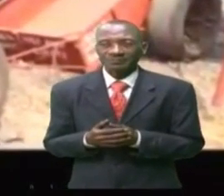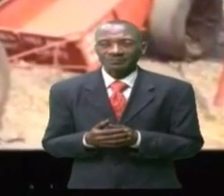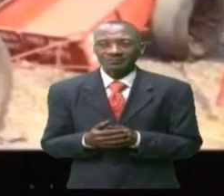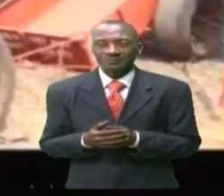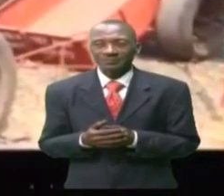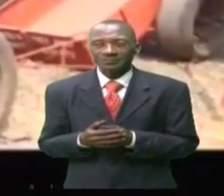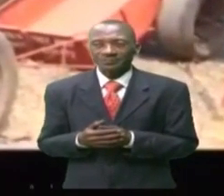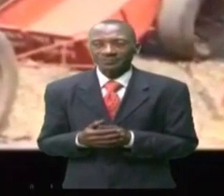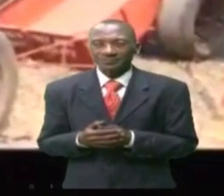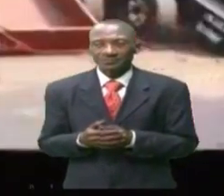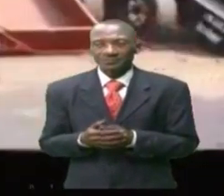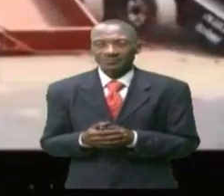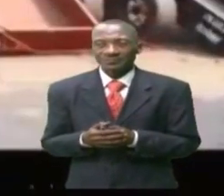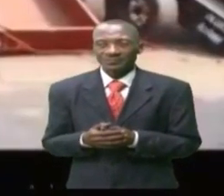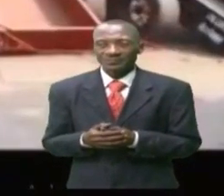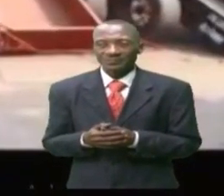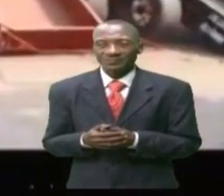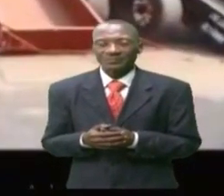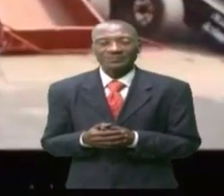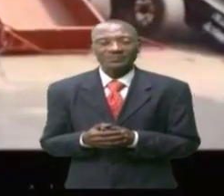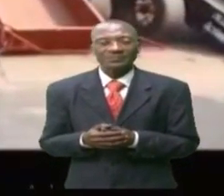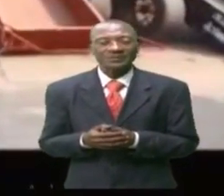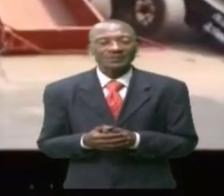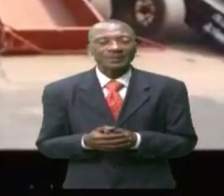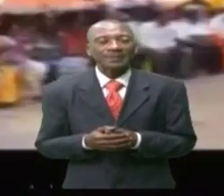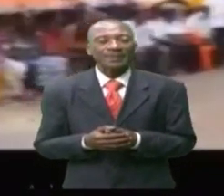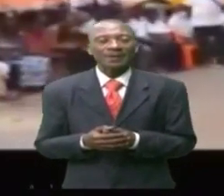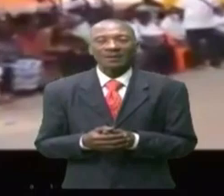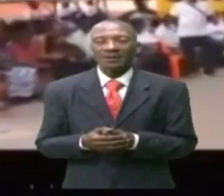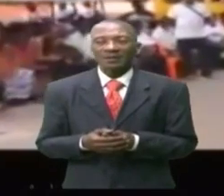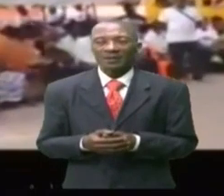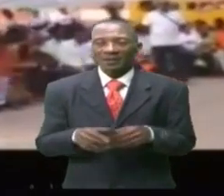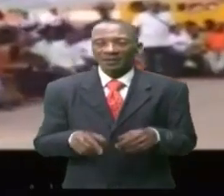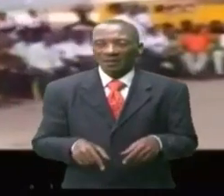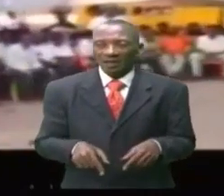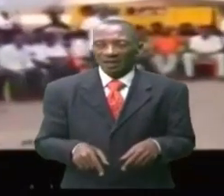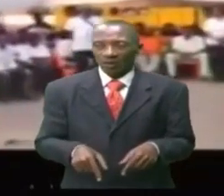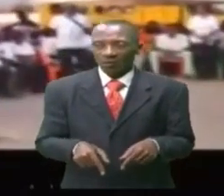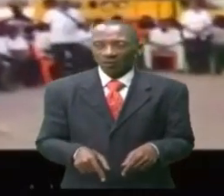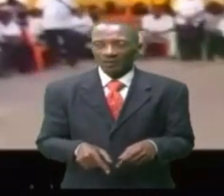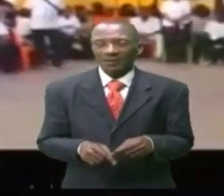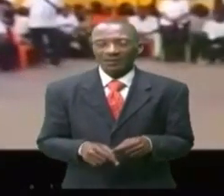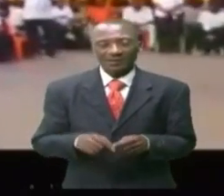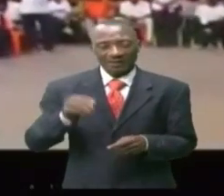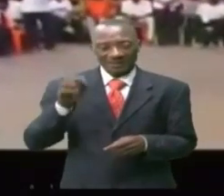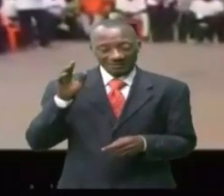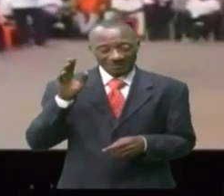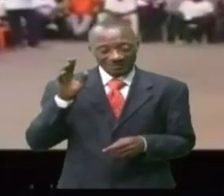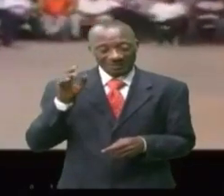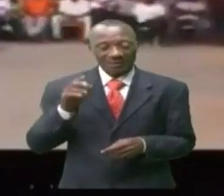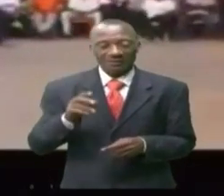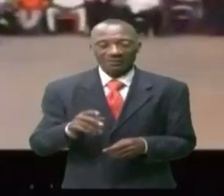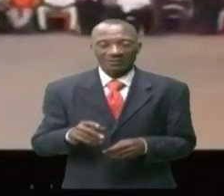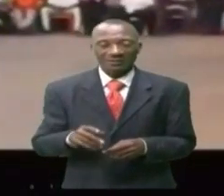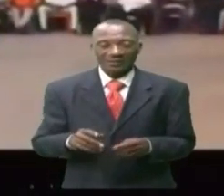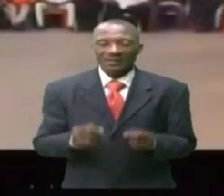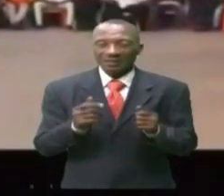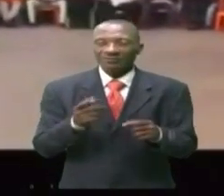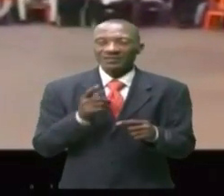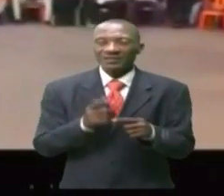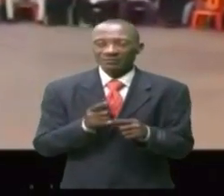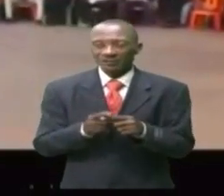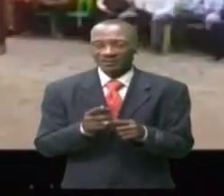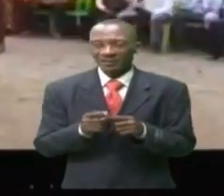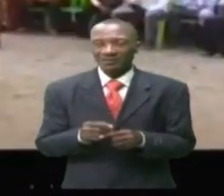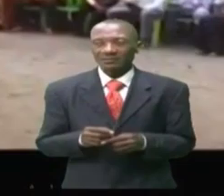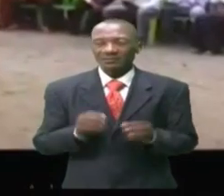Appuyer l'entrepreneuriat de la population congolaise pour en faire des millionnaires, ce vœu du chef de l'État, lancé en l'endroit de tous